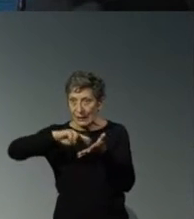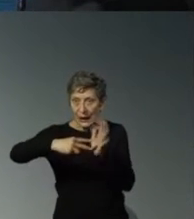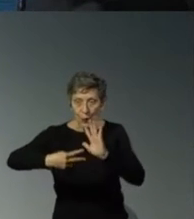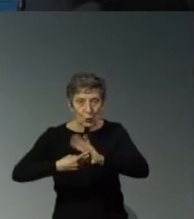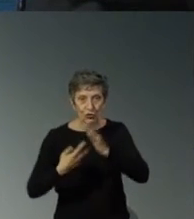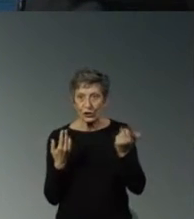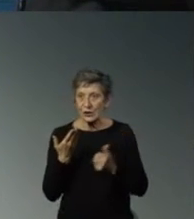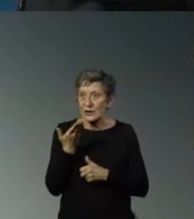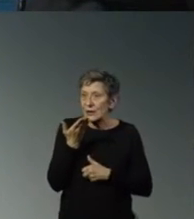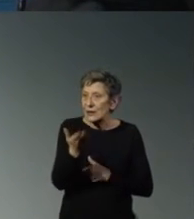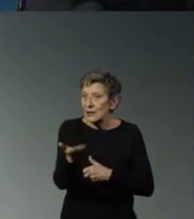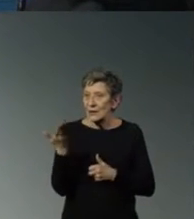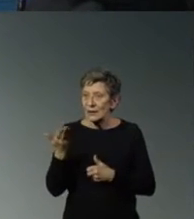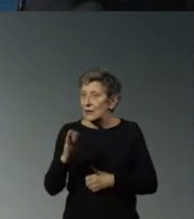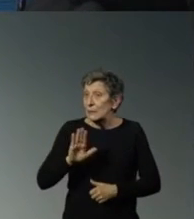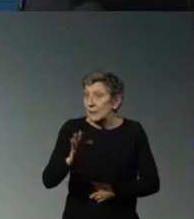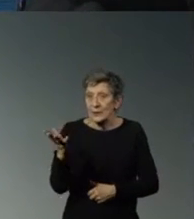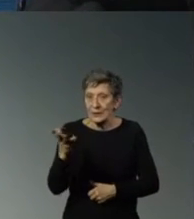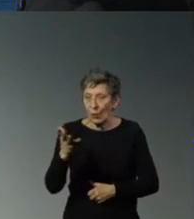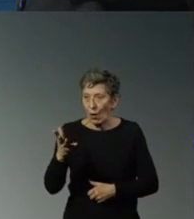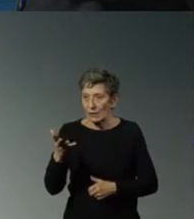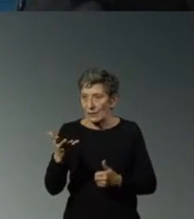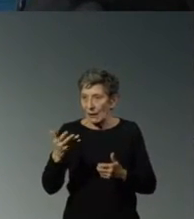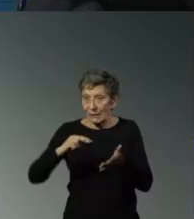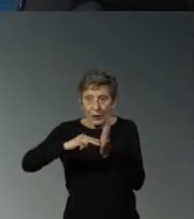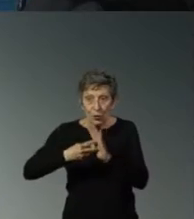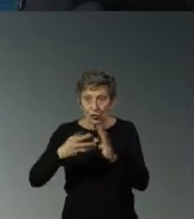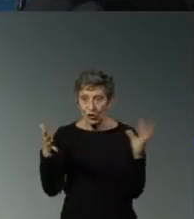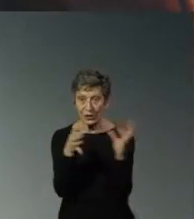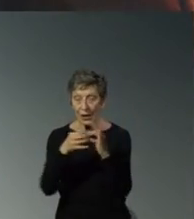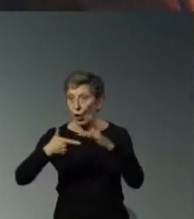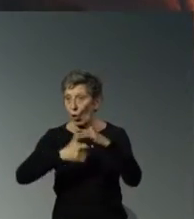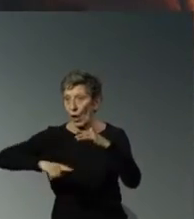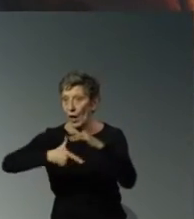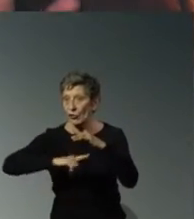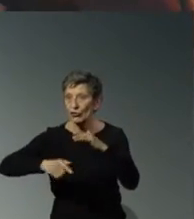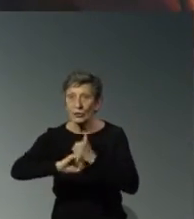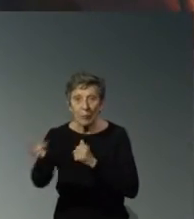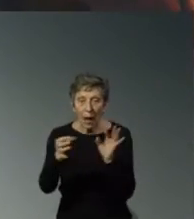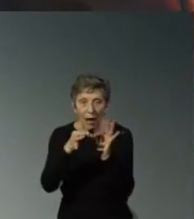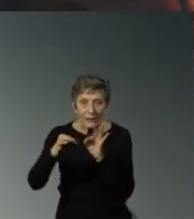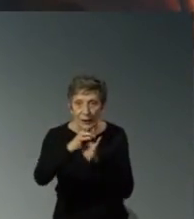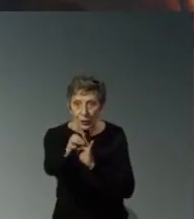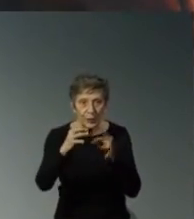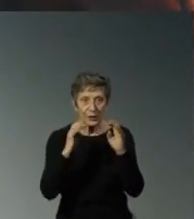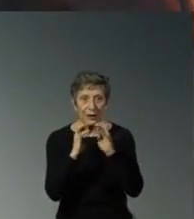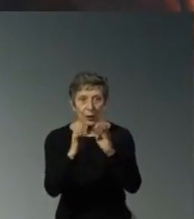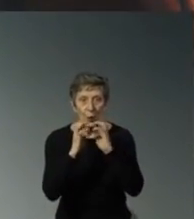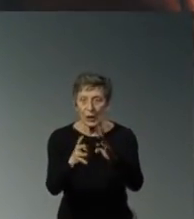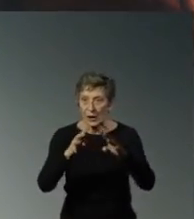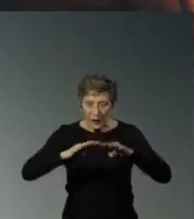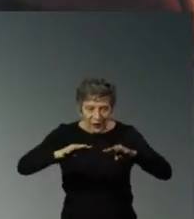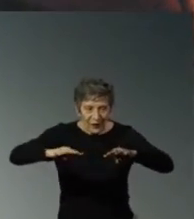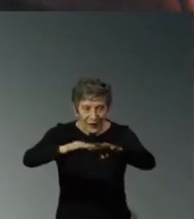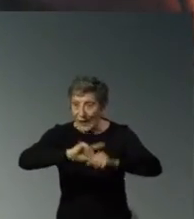elle a pour caractéristique d'être langagière. C'est-à-dire que ce n'est pas juste des circuits électroniques, etc.